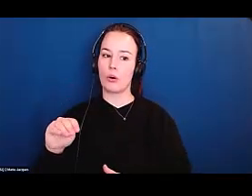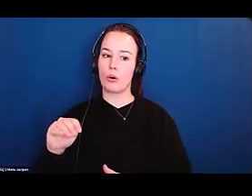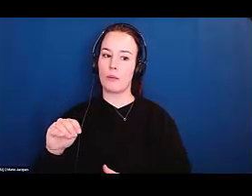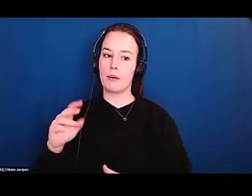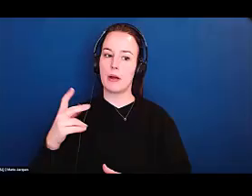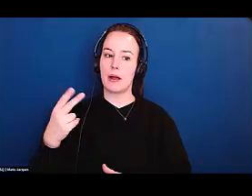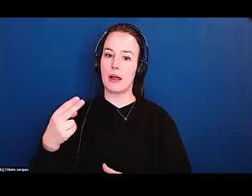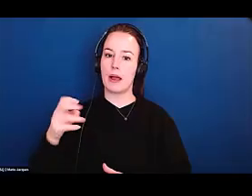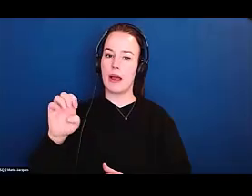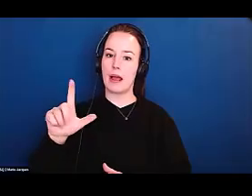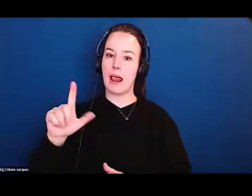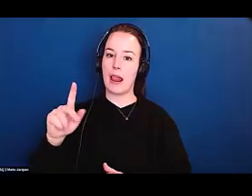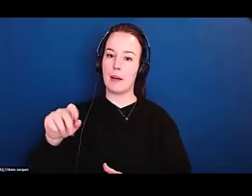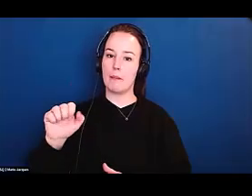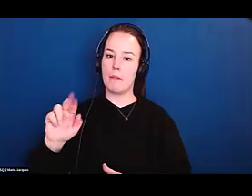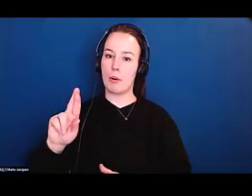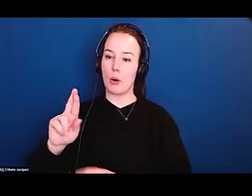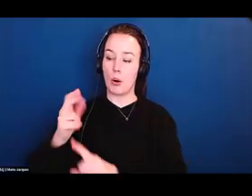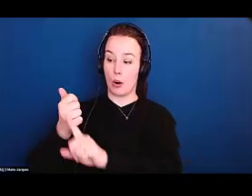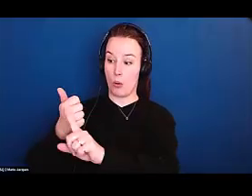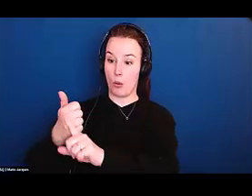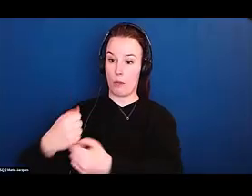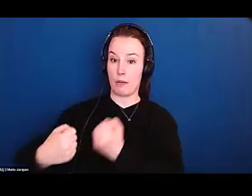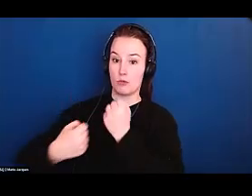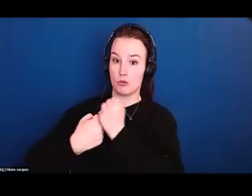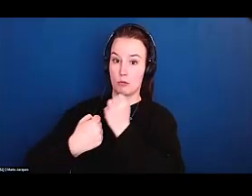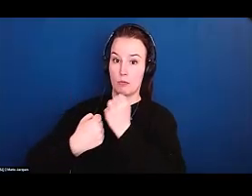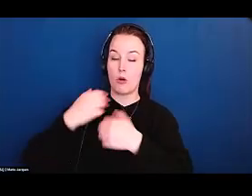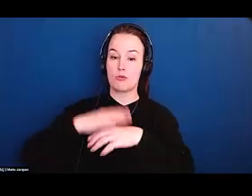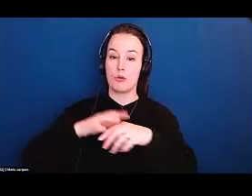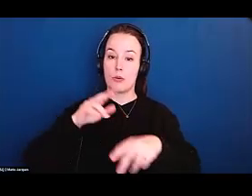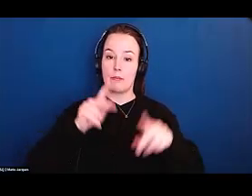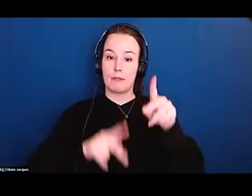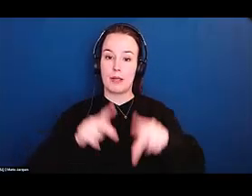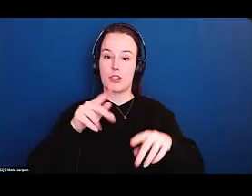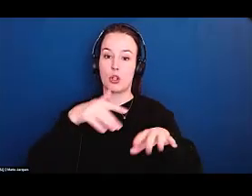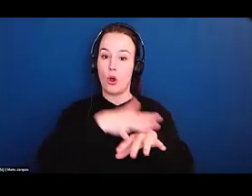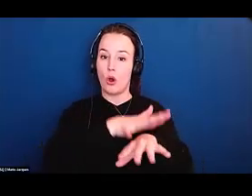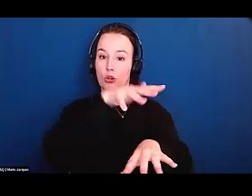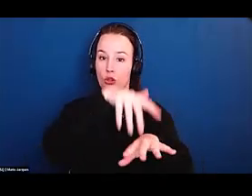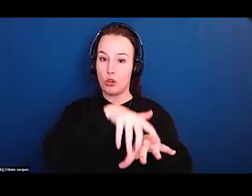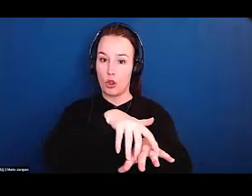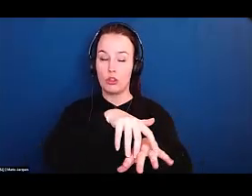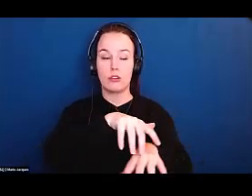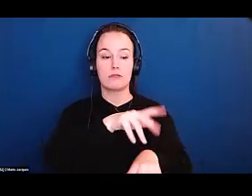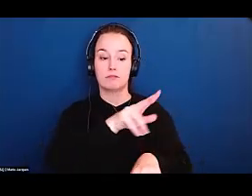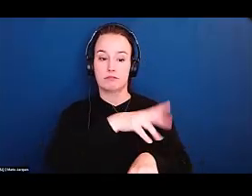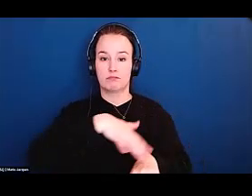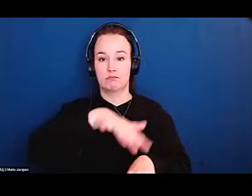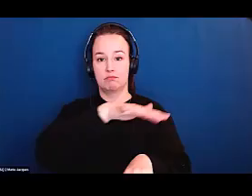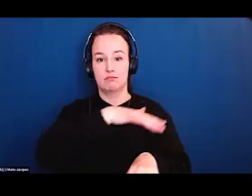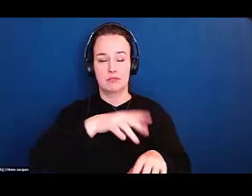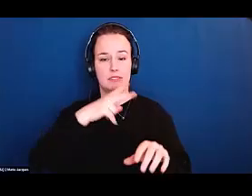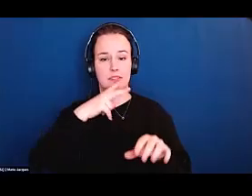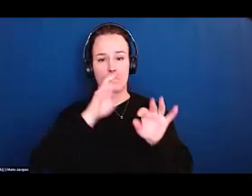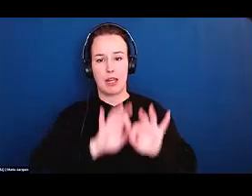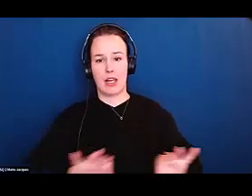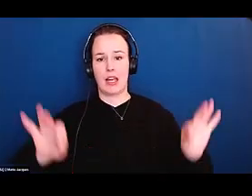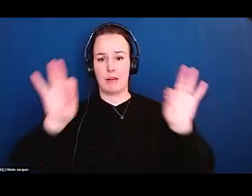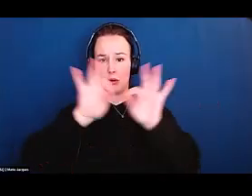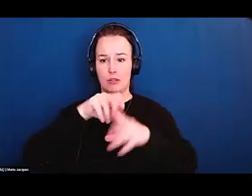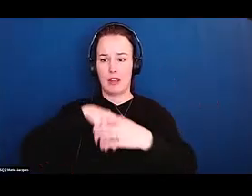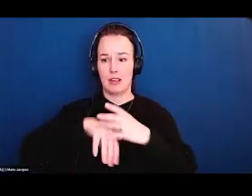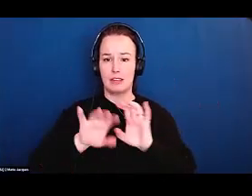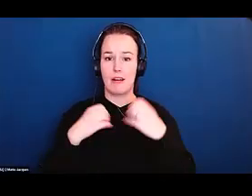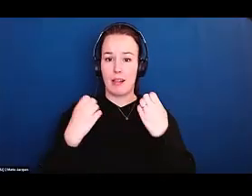Elle a adopté un rôle de soutien autochtone qui est vraiment essentiel